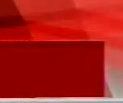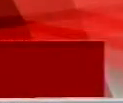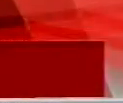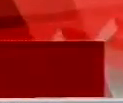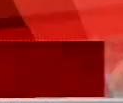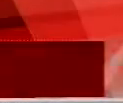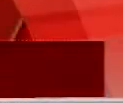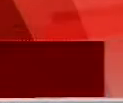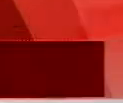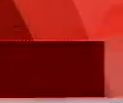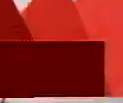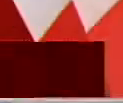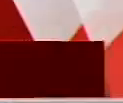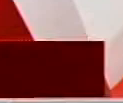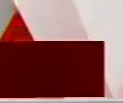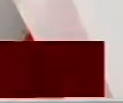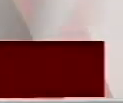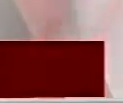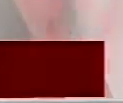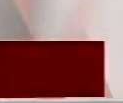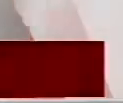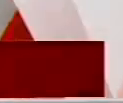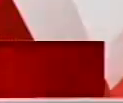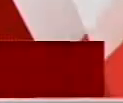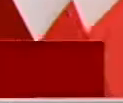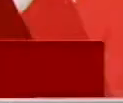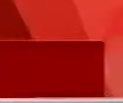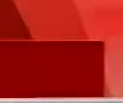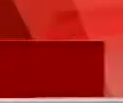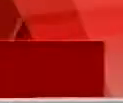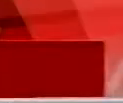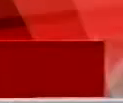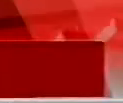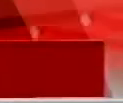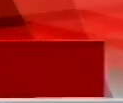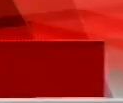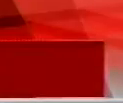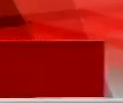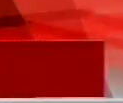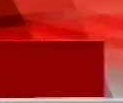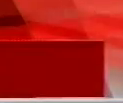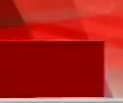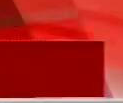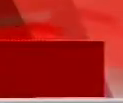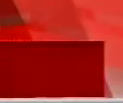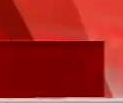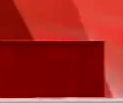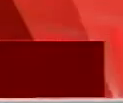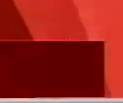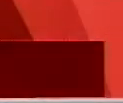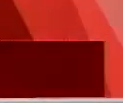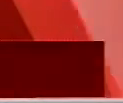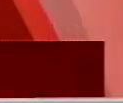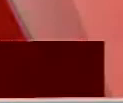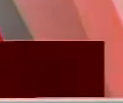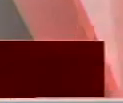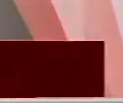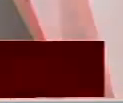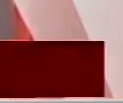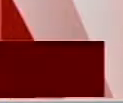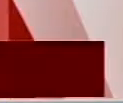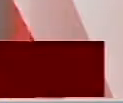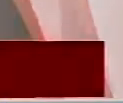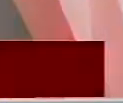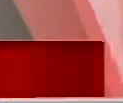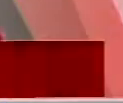Nung sumagot po kasi si nung inyong lead counsel, parang kumambyo siya na parang hindi naman lahat totoo, parang